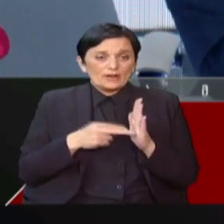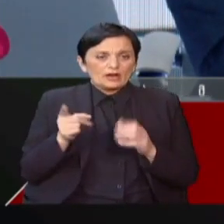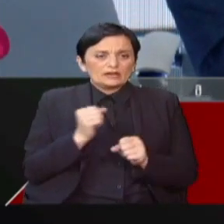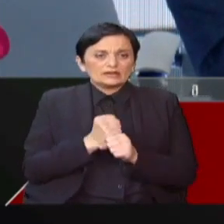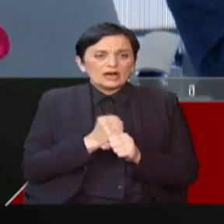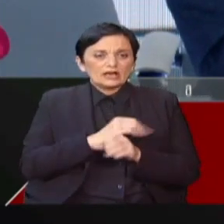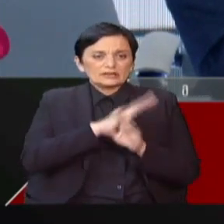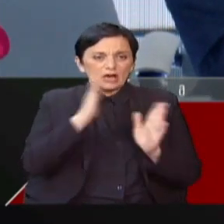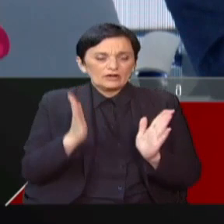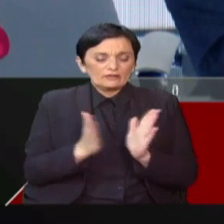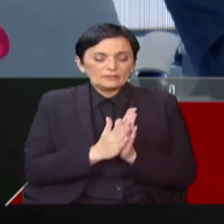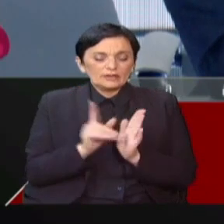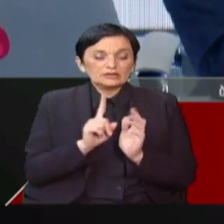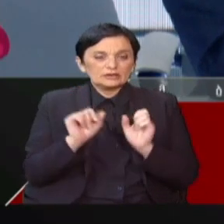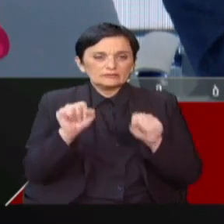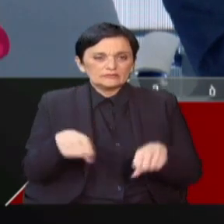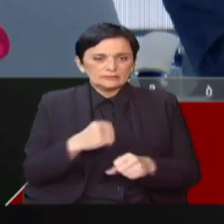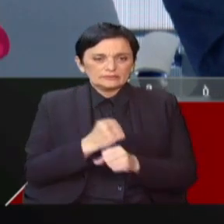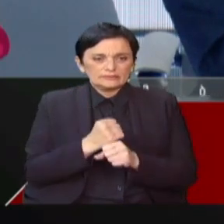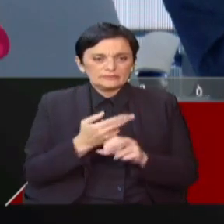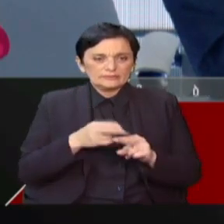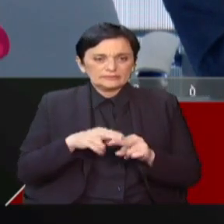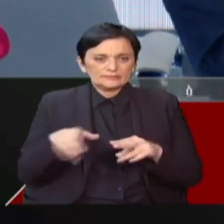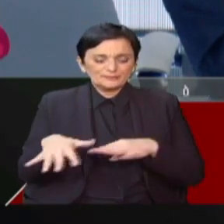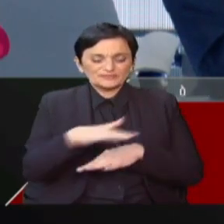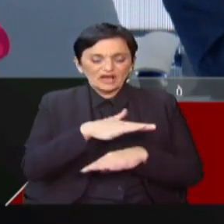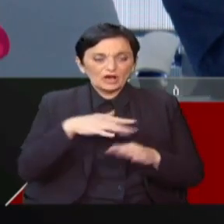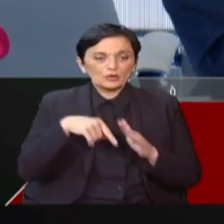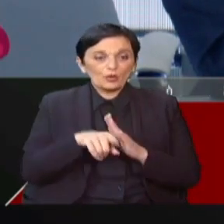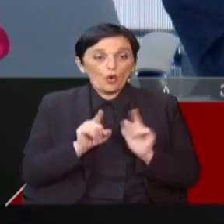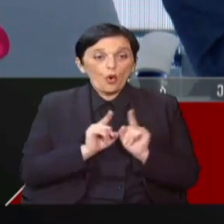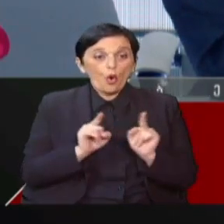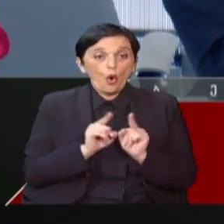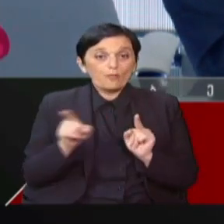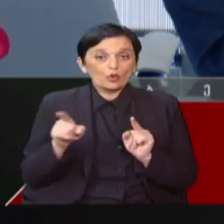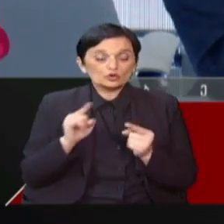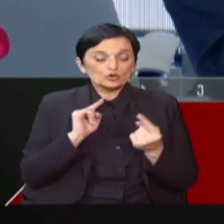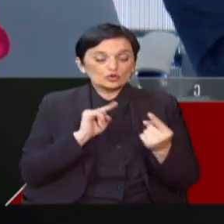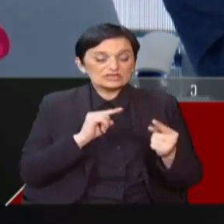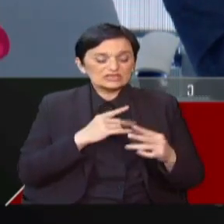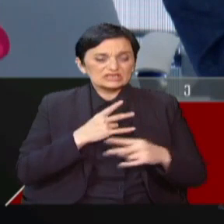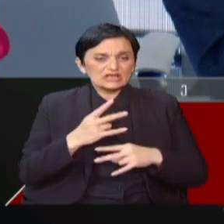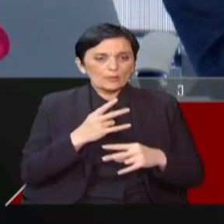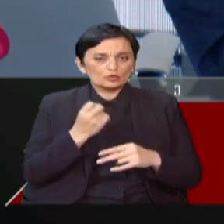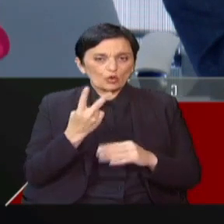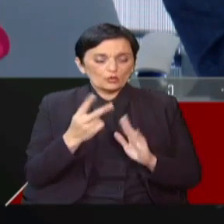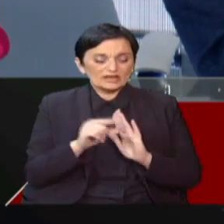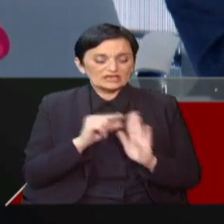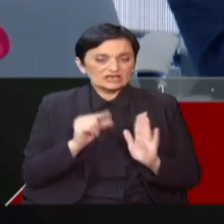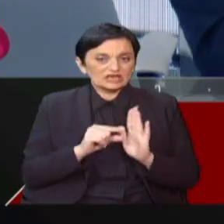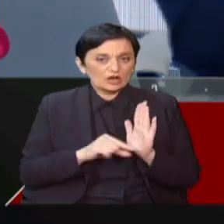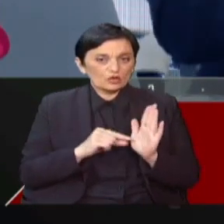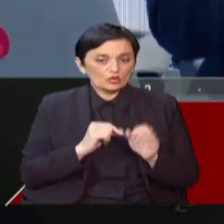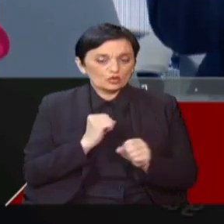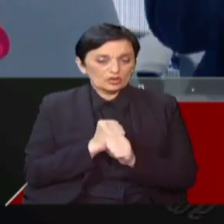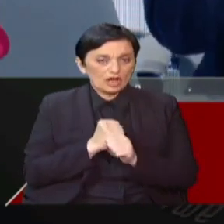გააკეთეს ყველაფერი რისი გაკეთებაც შეეძლოთ იმ გარემოებიდან გამომდინარე რომ ოპოზიციამ საბოტაჟი გამოუცხადაო 12 რეკომენდაციის